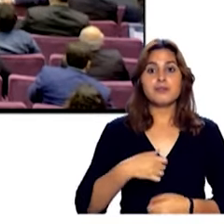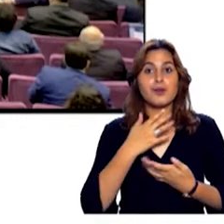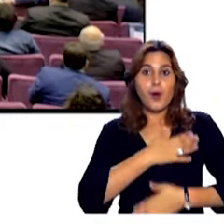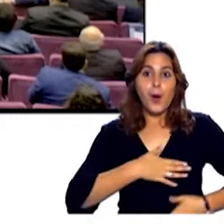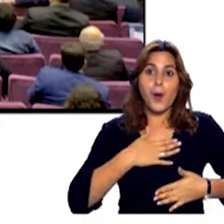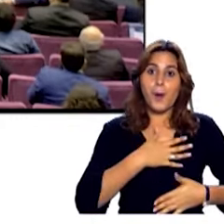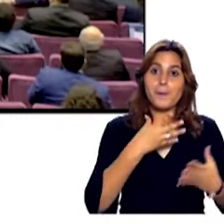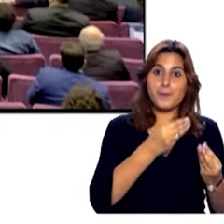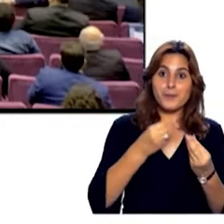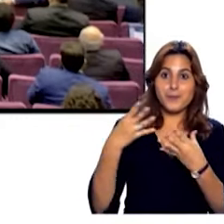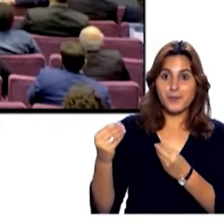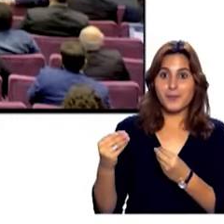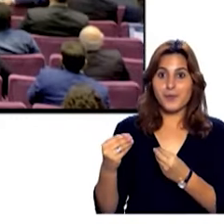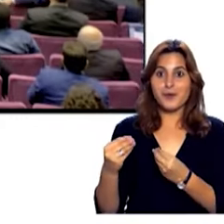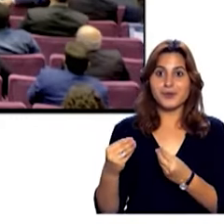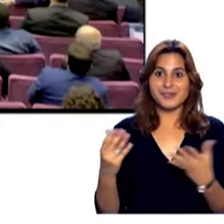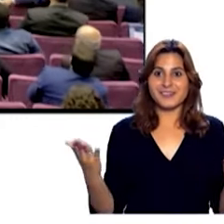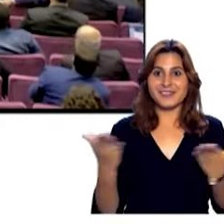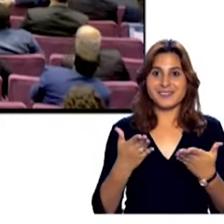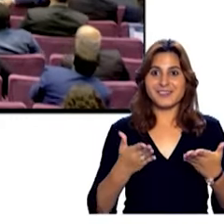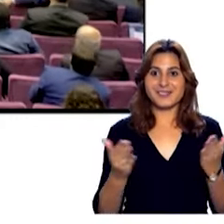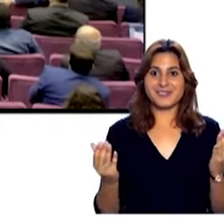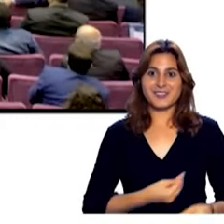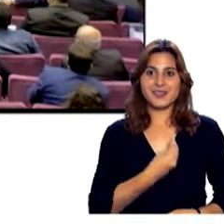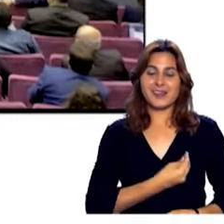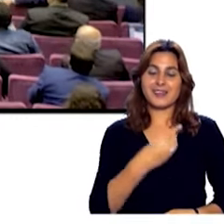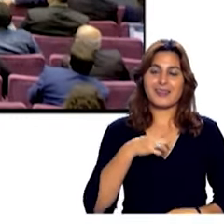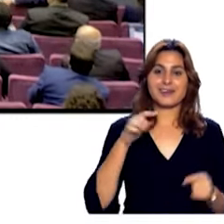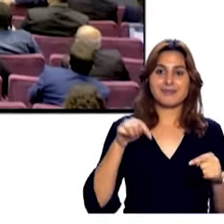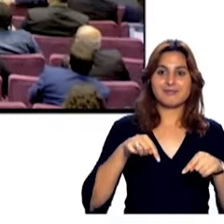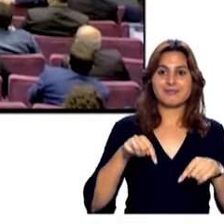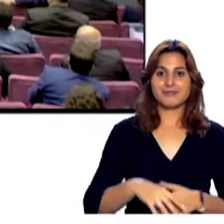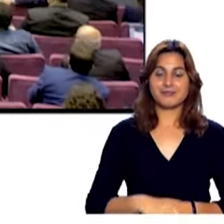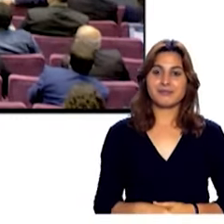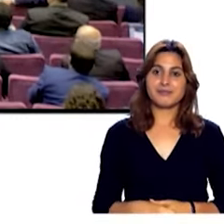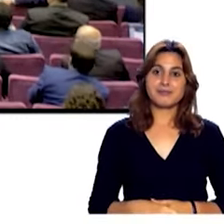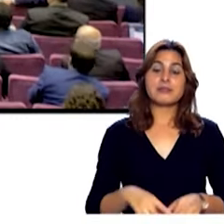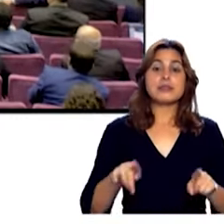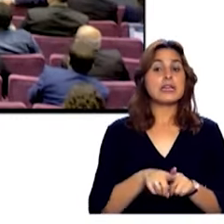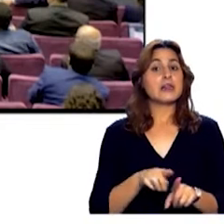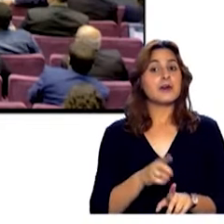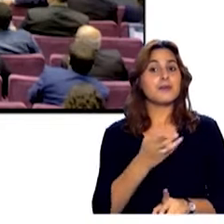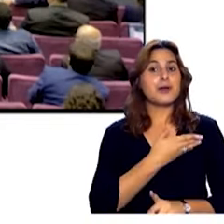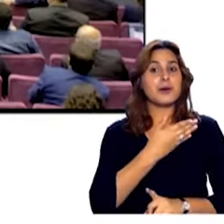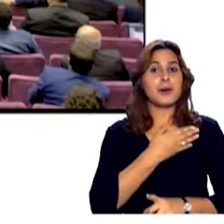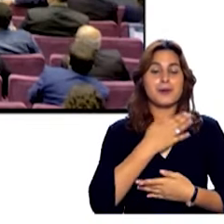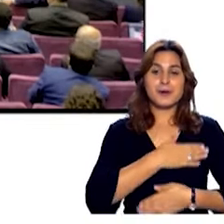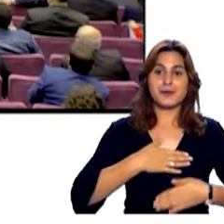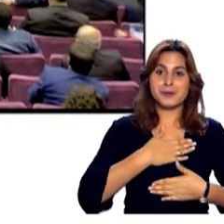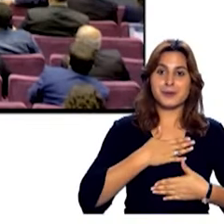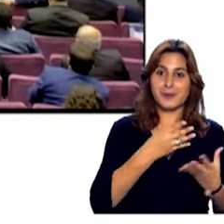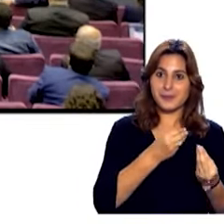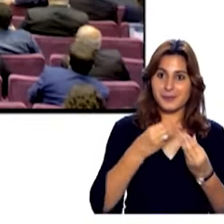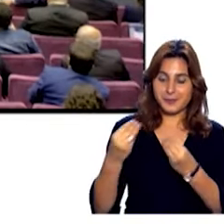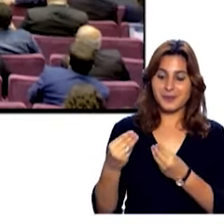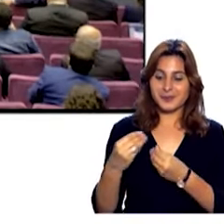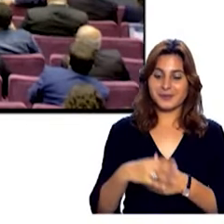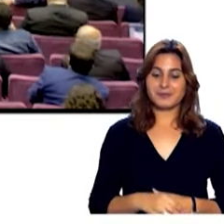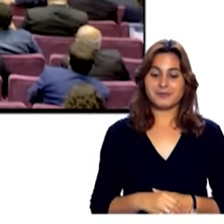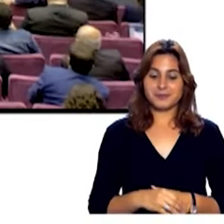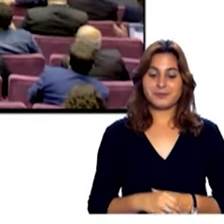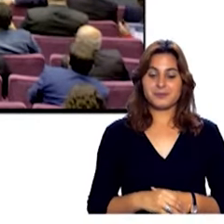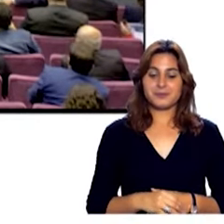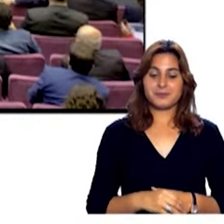altres Il mio carissimo Amico e valoroso collega Sergio arenart che ha fornito un